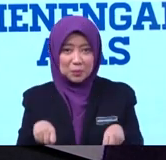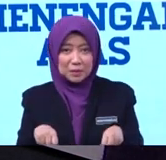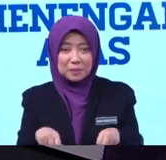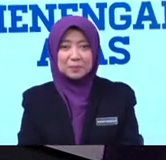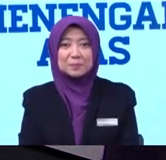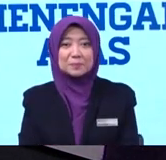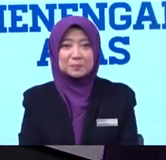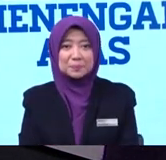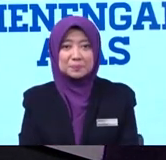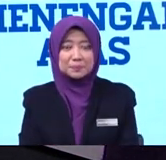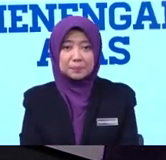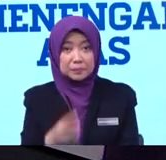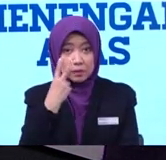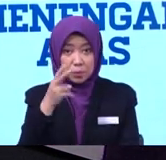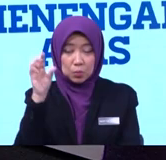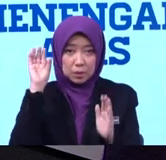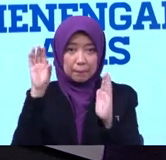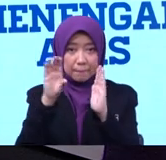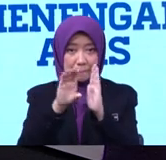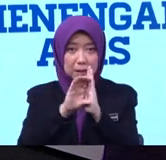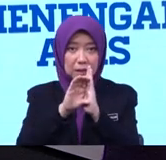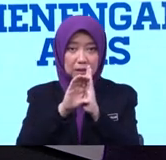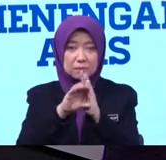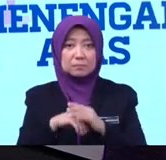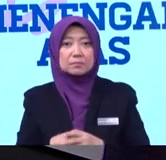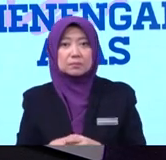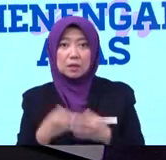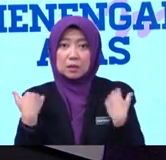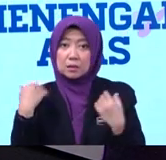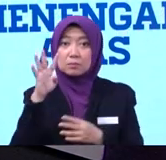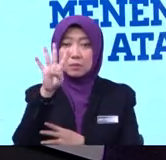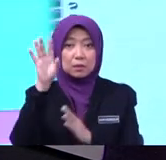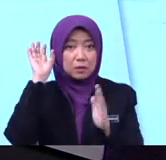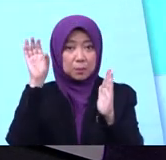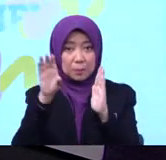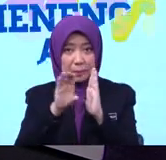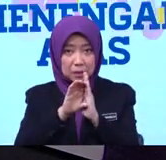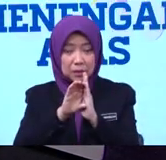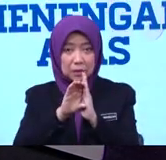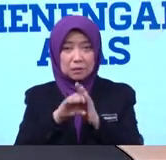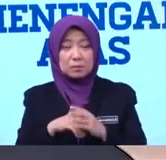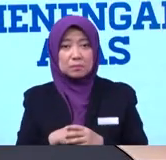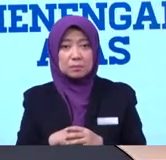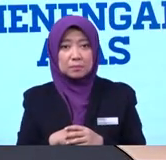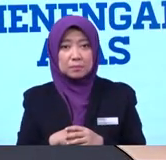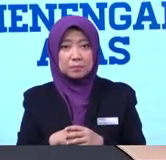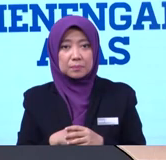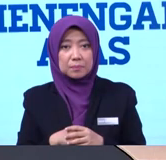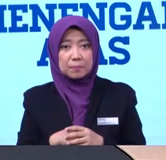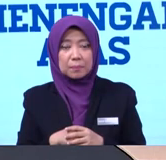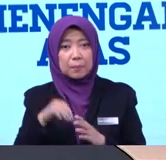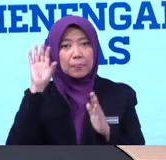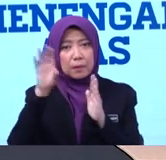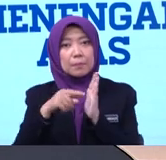tengok pada gambar yang diberikan ada empat gambar dan gambar yang diberikan